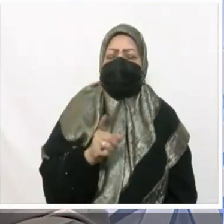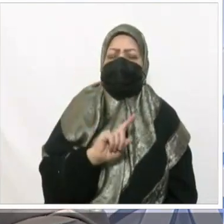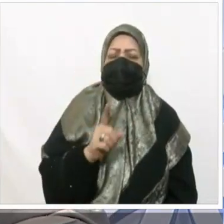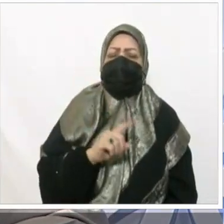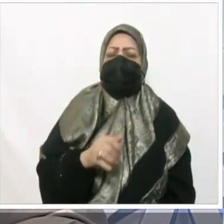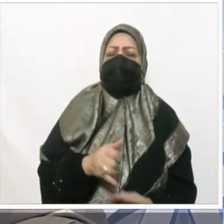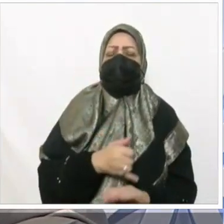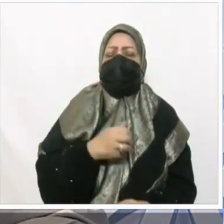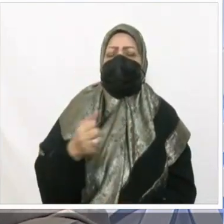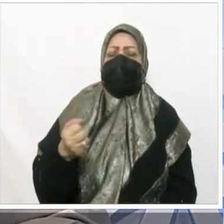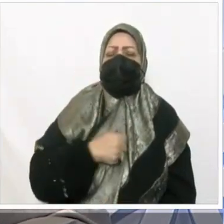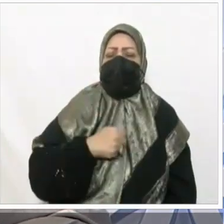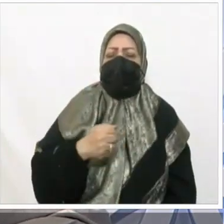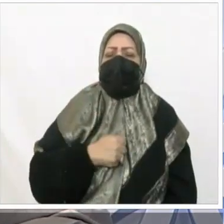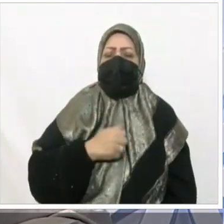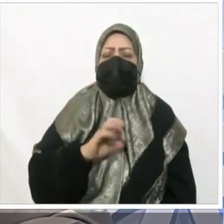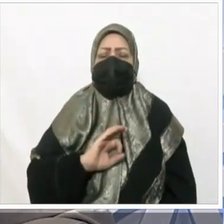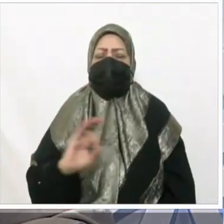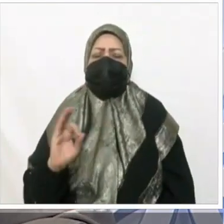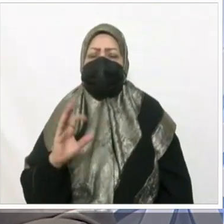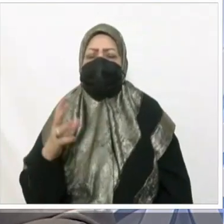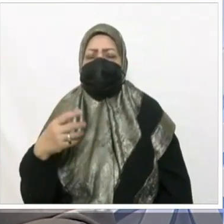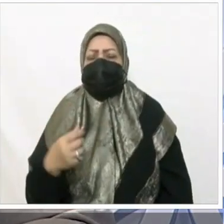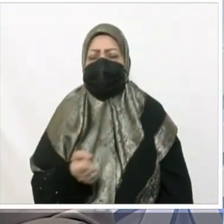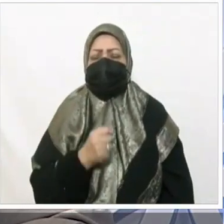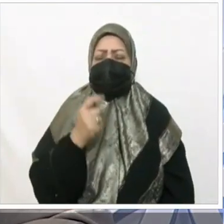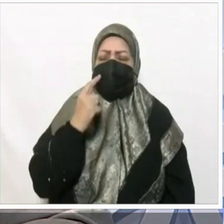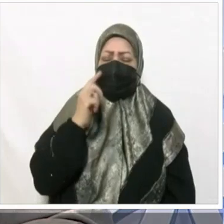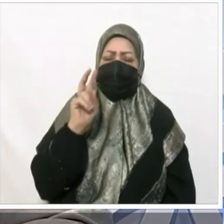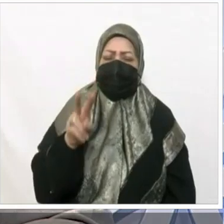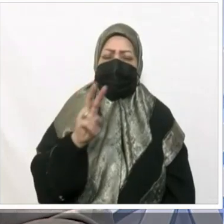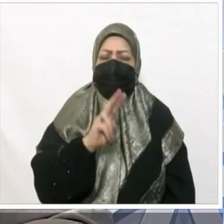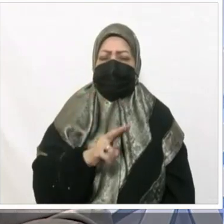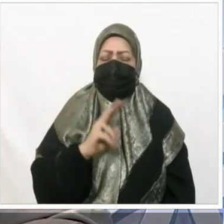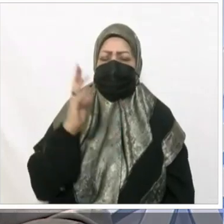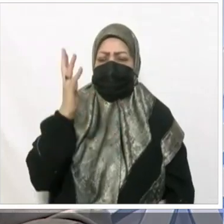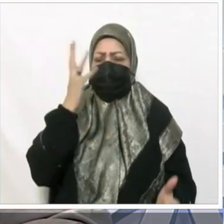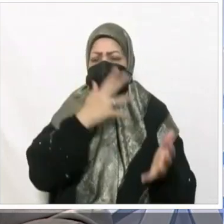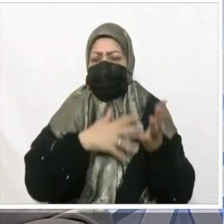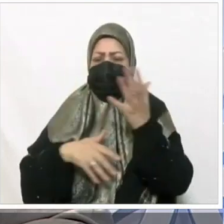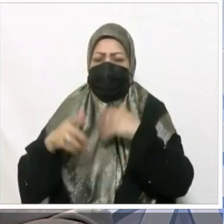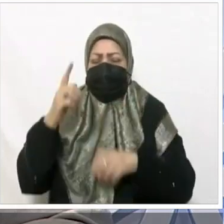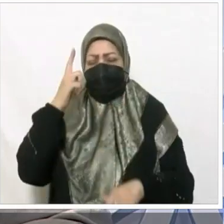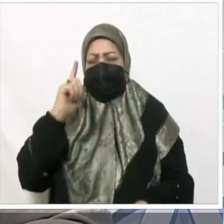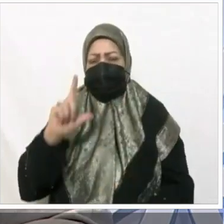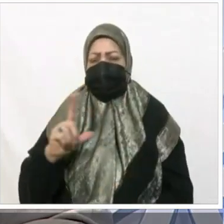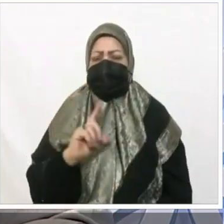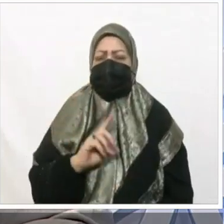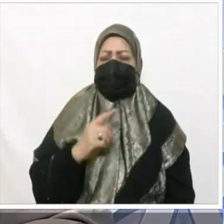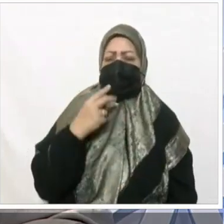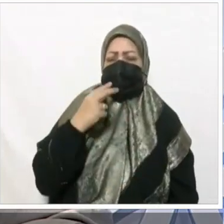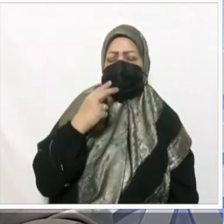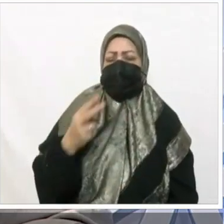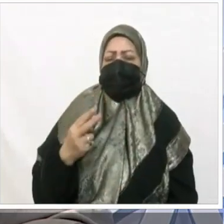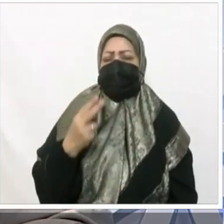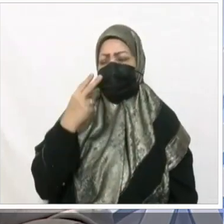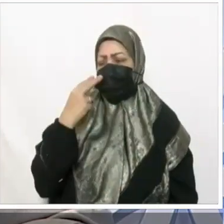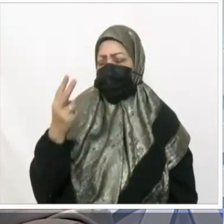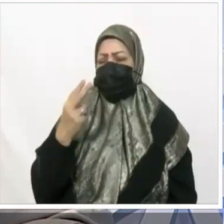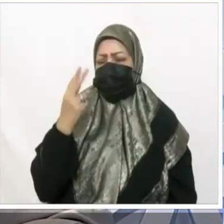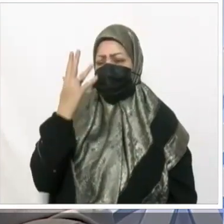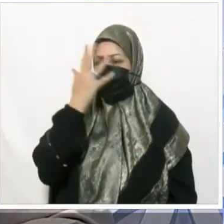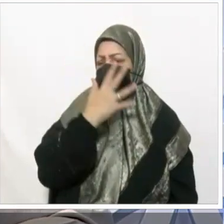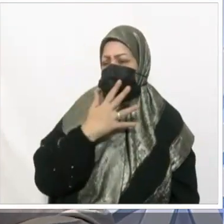ورأينا أثرهم السيئة في بلادنا في ليبيا هنا، رأينا تشويشهم على الناس